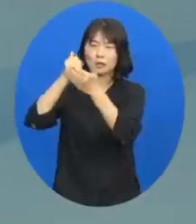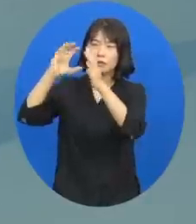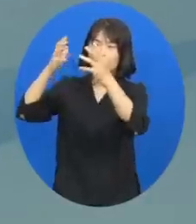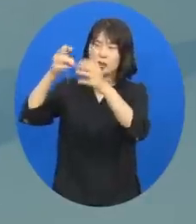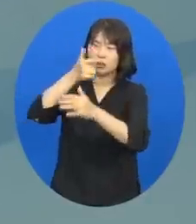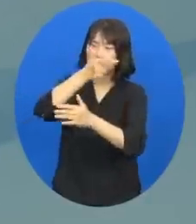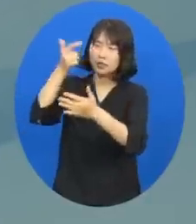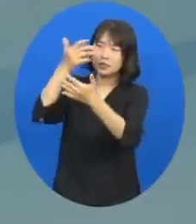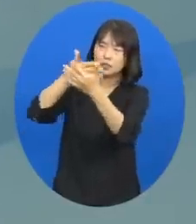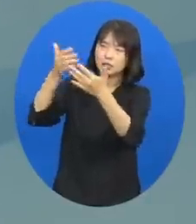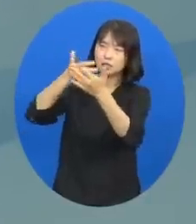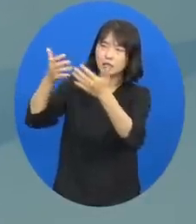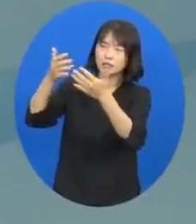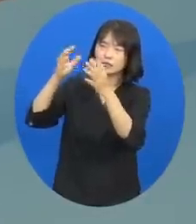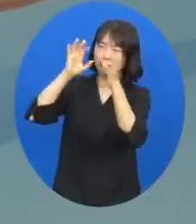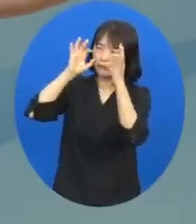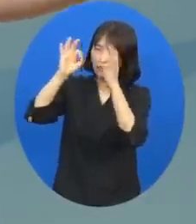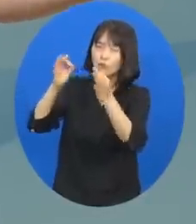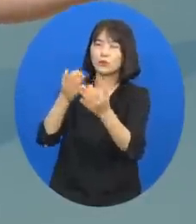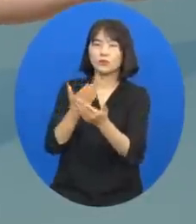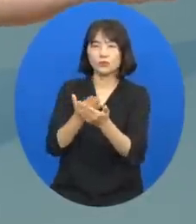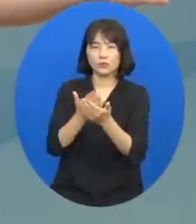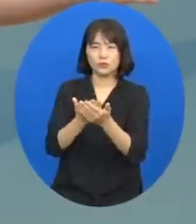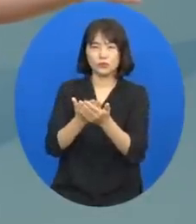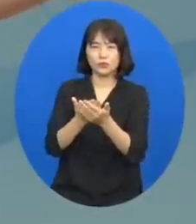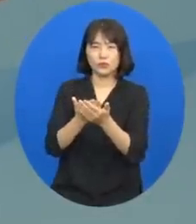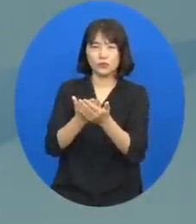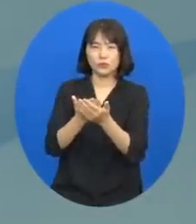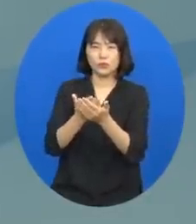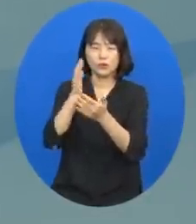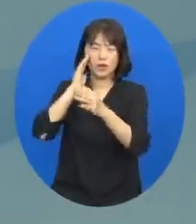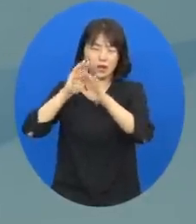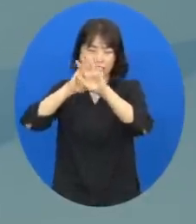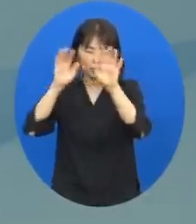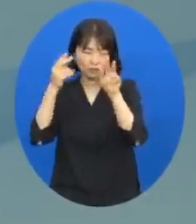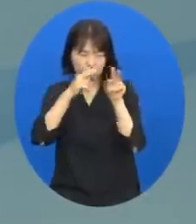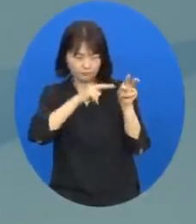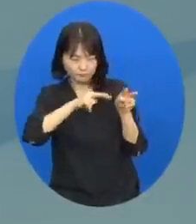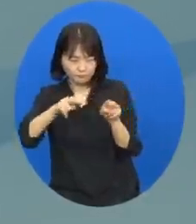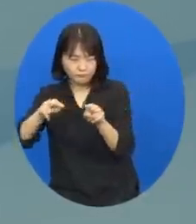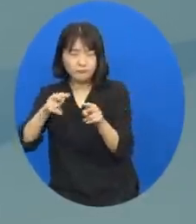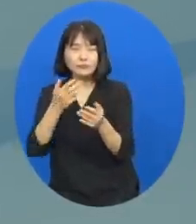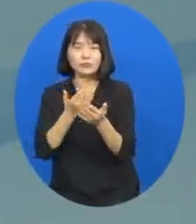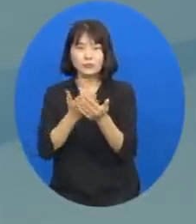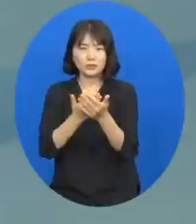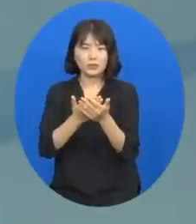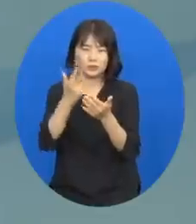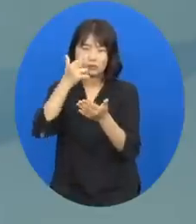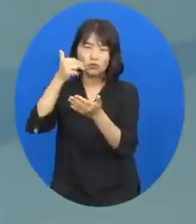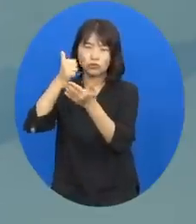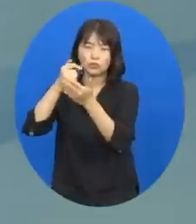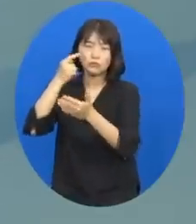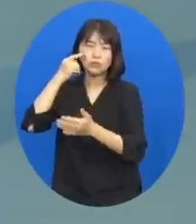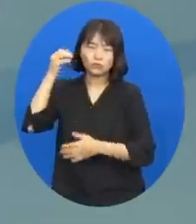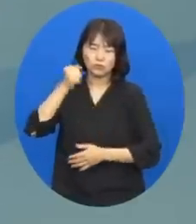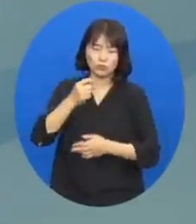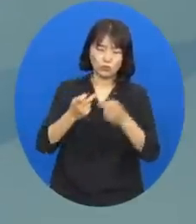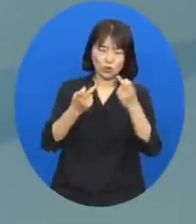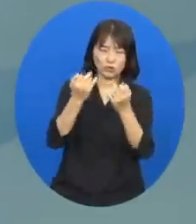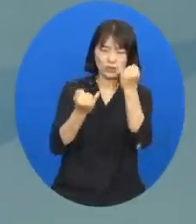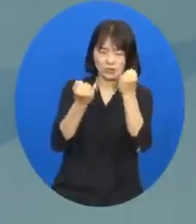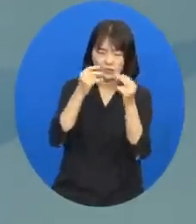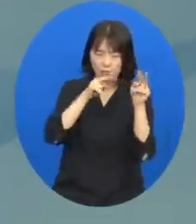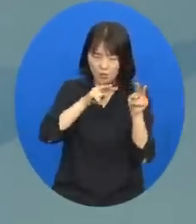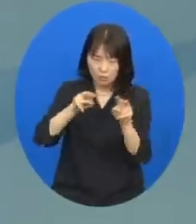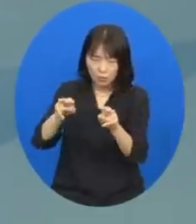그림을 가지고 보기 하여 주시오 하늘의 관점에서 이 땅의 벗게 해 주옵소서 주위에 눈으로 우리의 형제 자매를 보게 하여 주시고